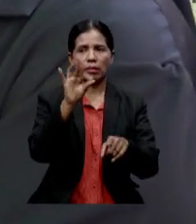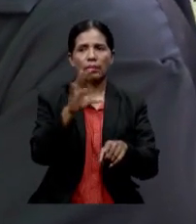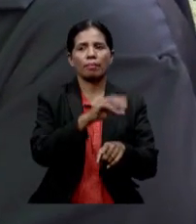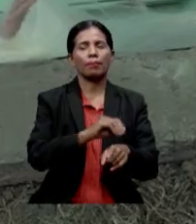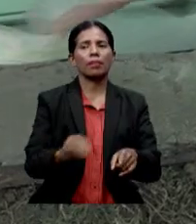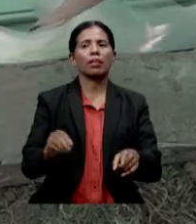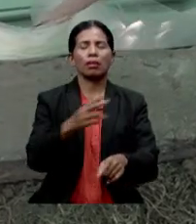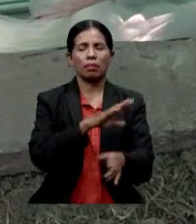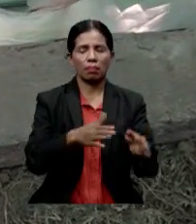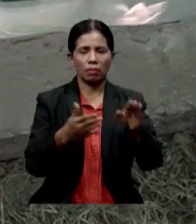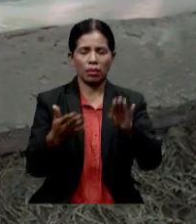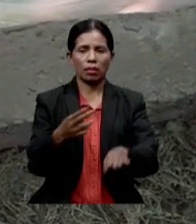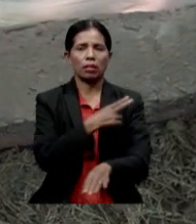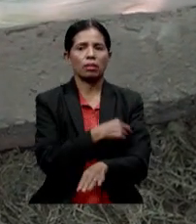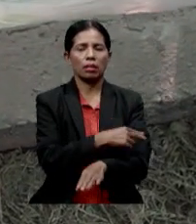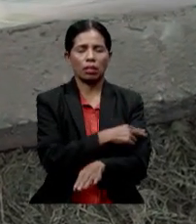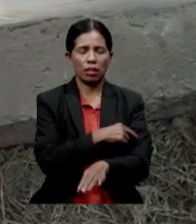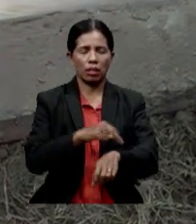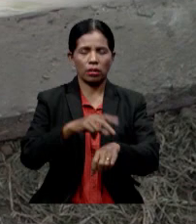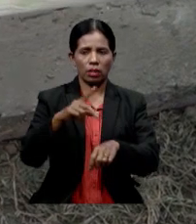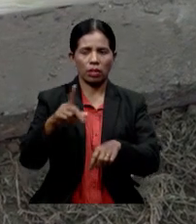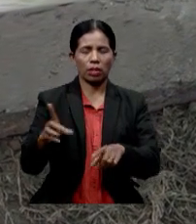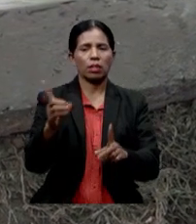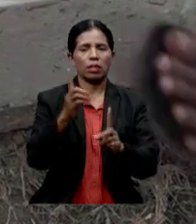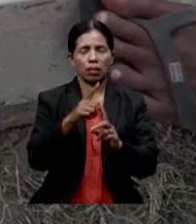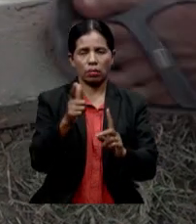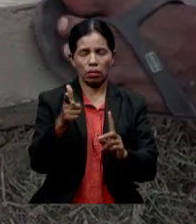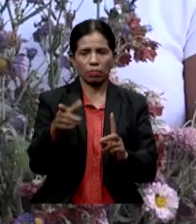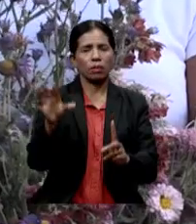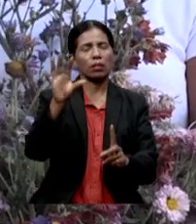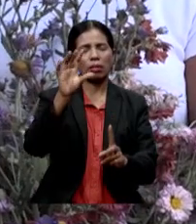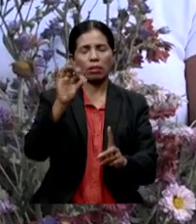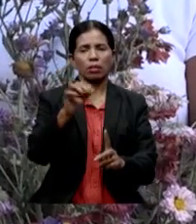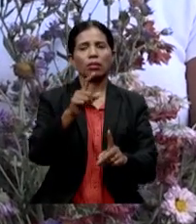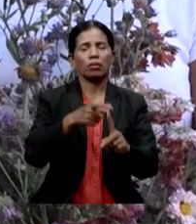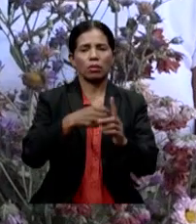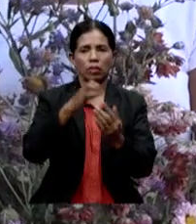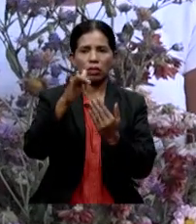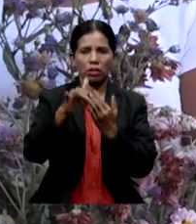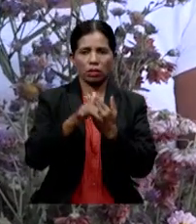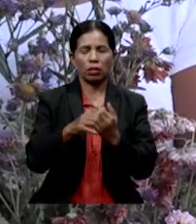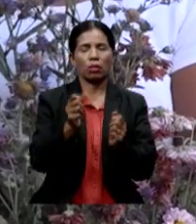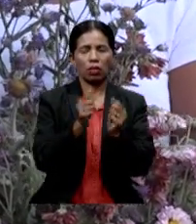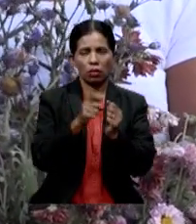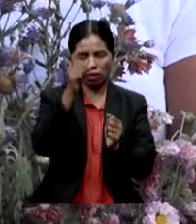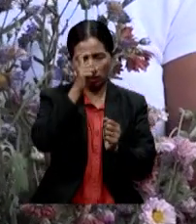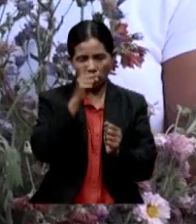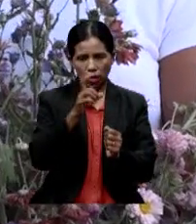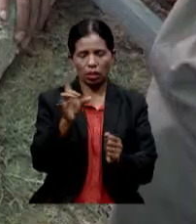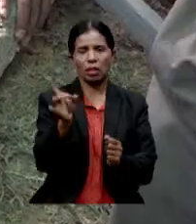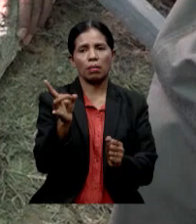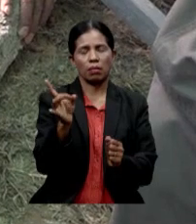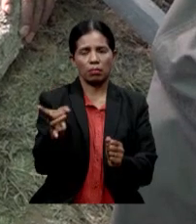iha Hospital Nasional Guido Valadares iha lorong nulu resen siya Fulan Julio ho idadi wal nulu resen